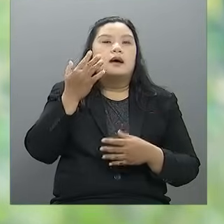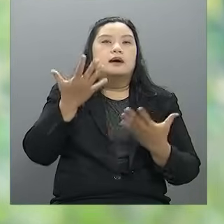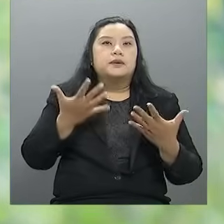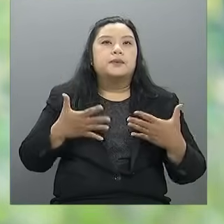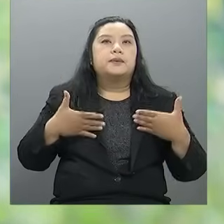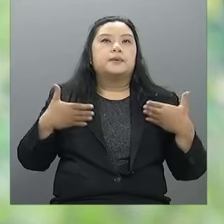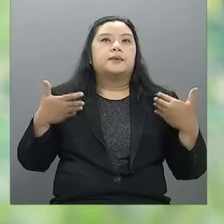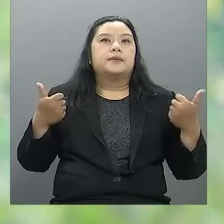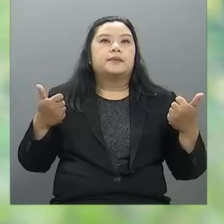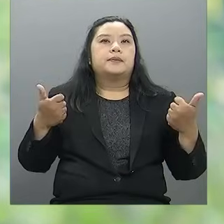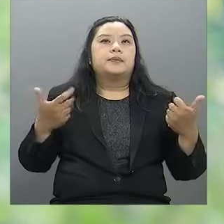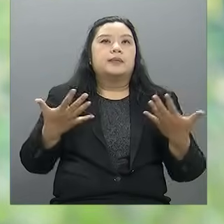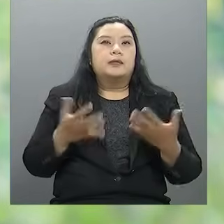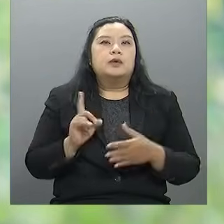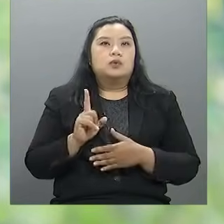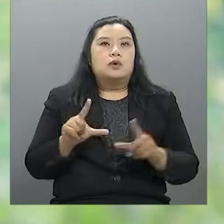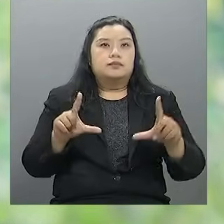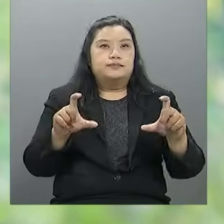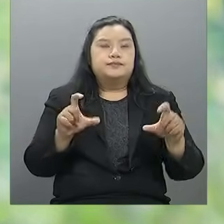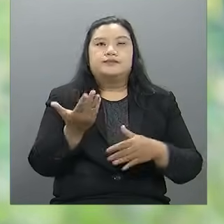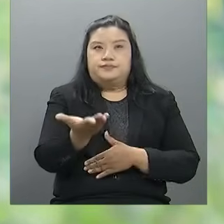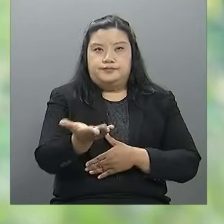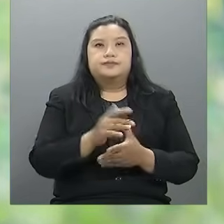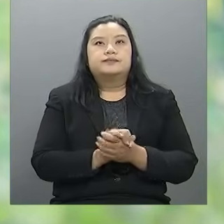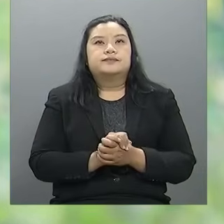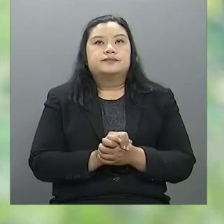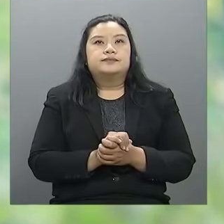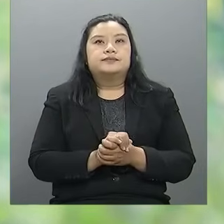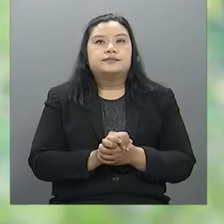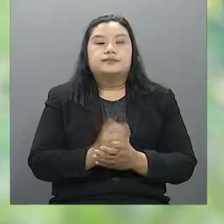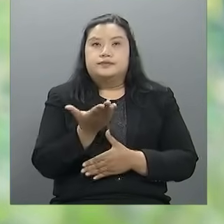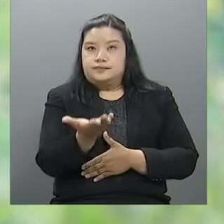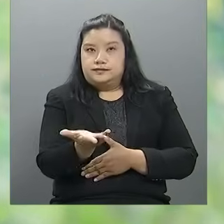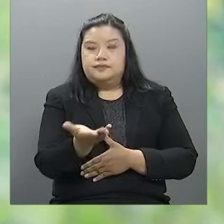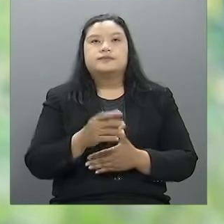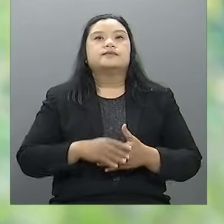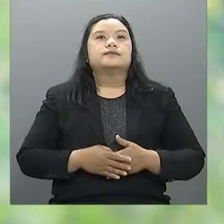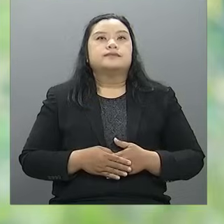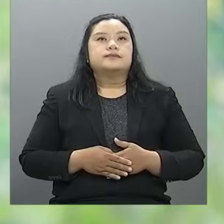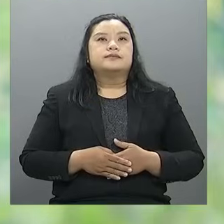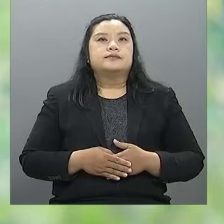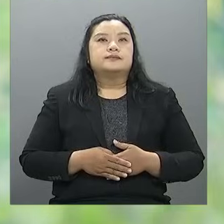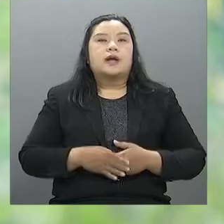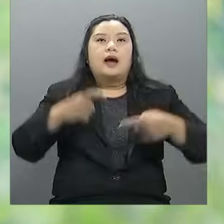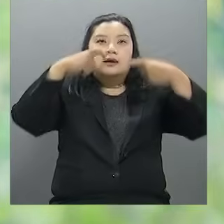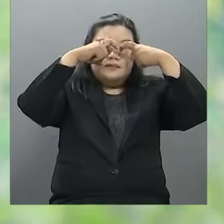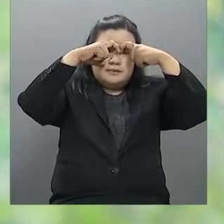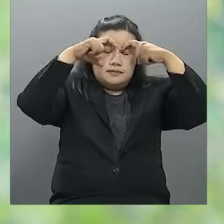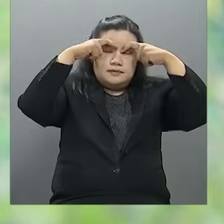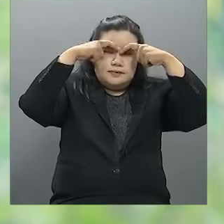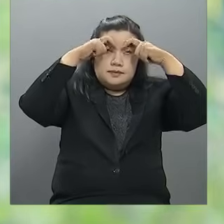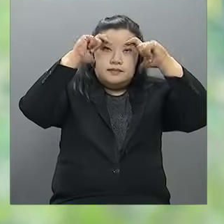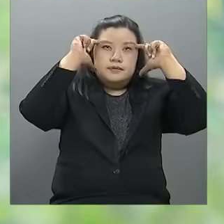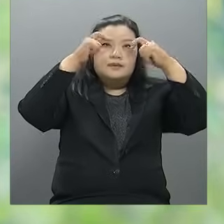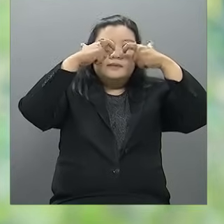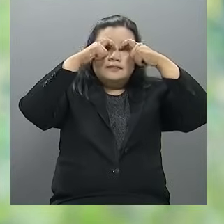กลำเ้ australแล้วก็ลีดใช้นิวนค เนวชีทลัศนาใ hundreds กดตั้ช่วงคลว์auerจkk ช่งข้อ ข้อนิ้